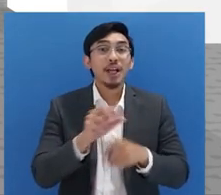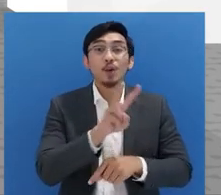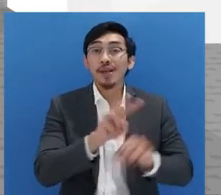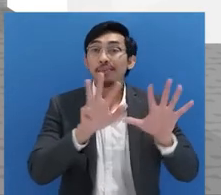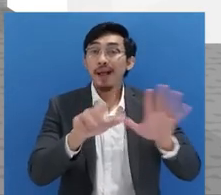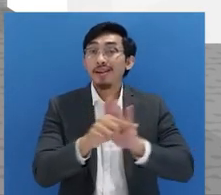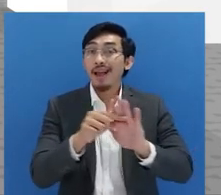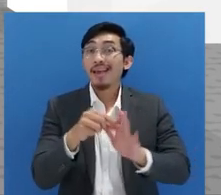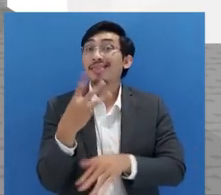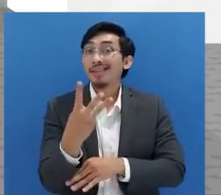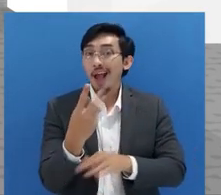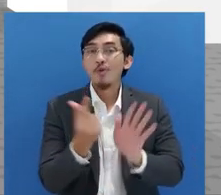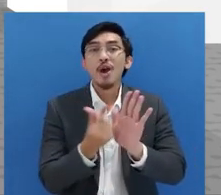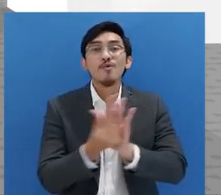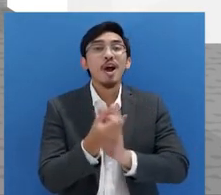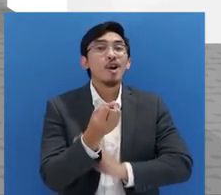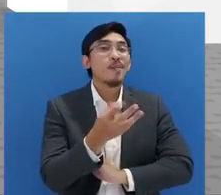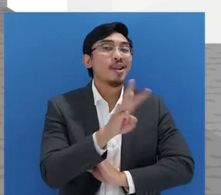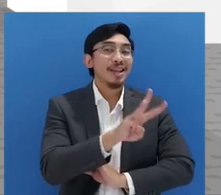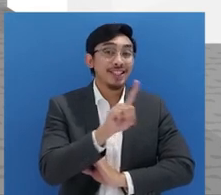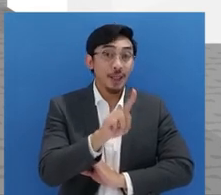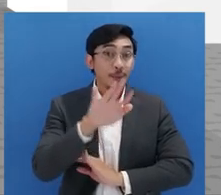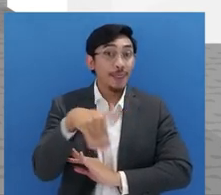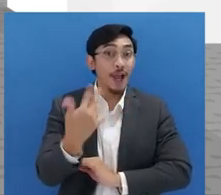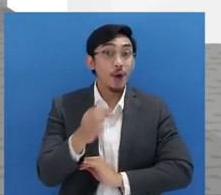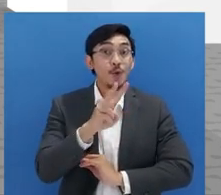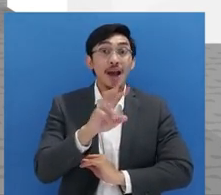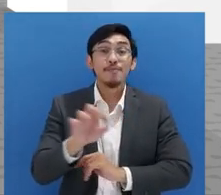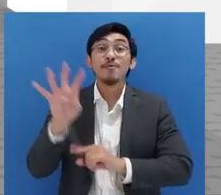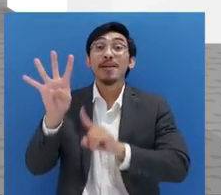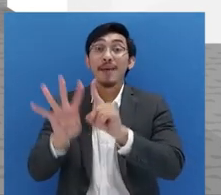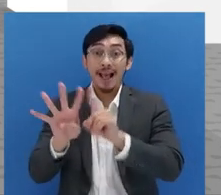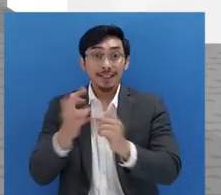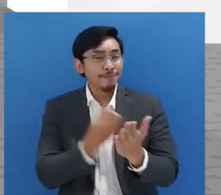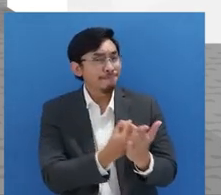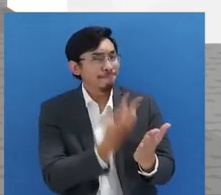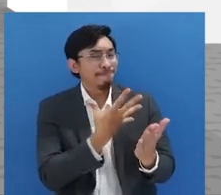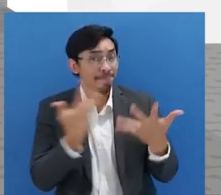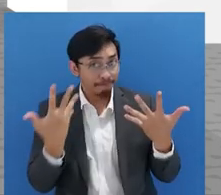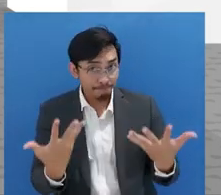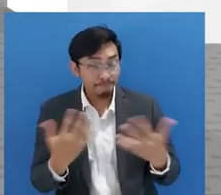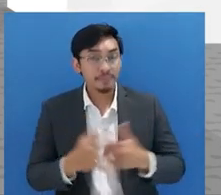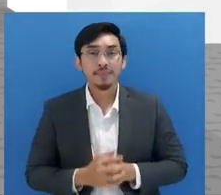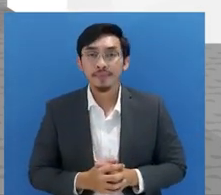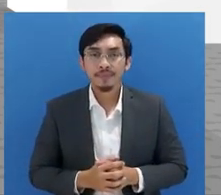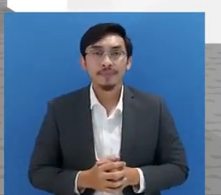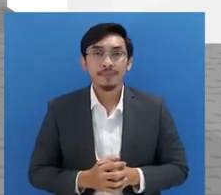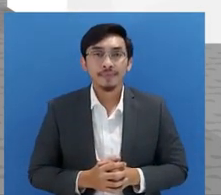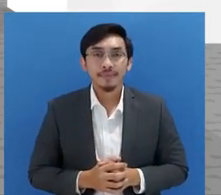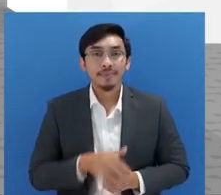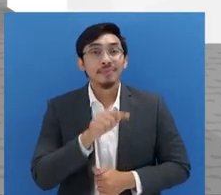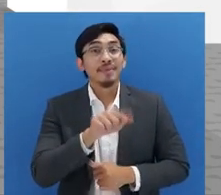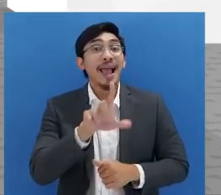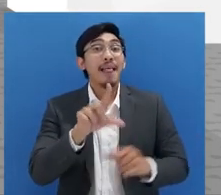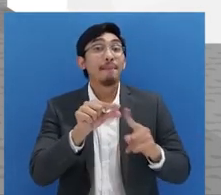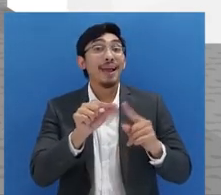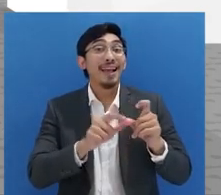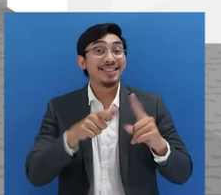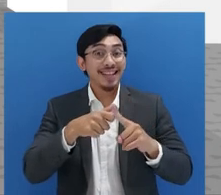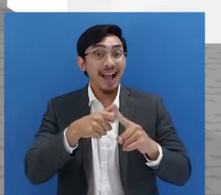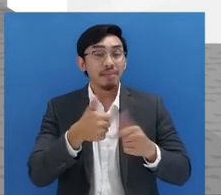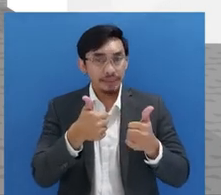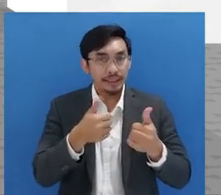Selanjutnya, pada pasal 29 ayat 3 Undang-Undang Nomor 31 tahun 2014 menyebutkan, dalam